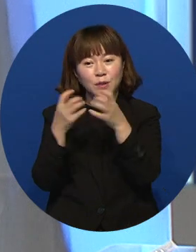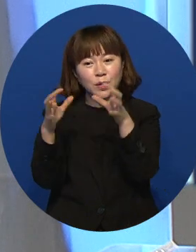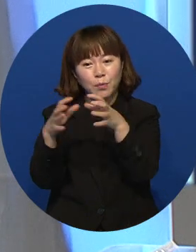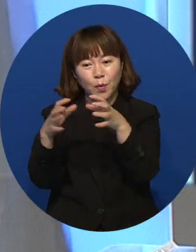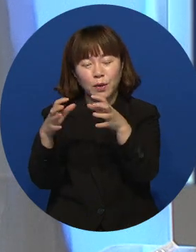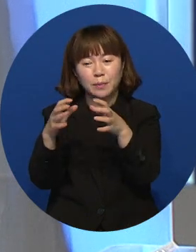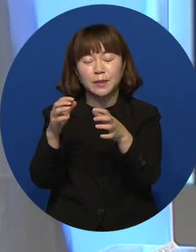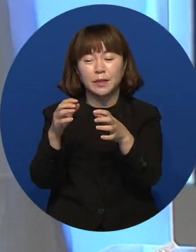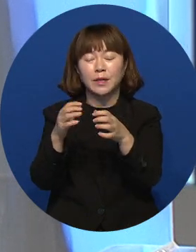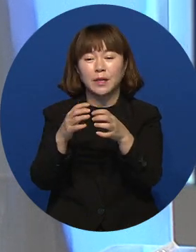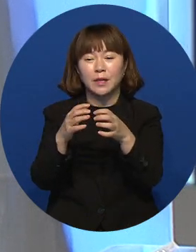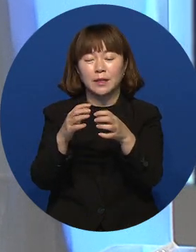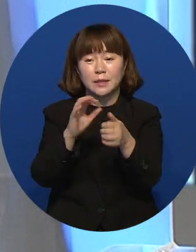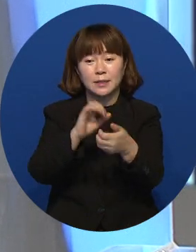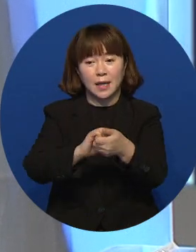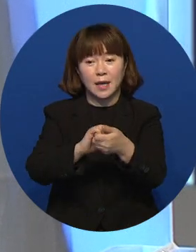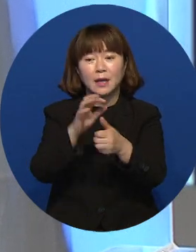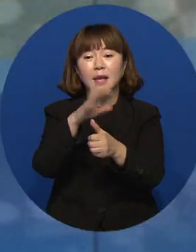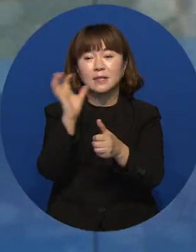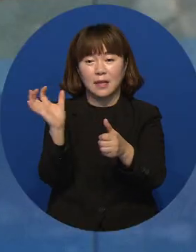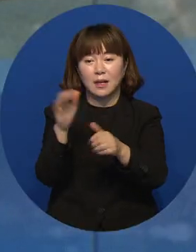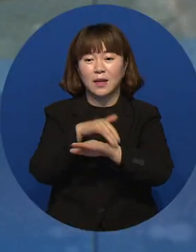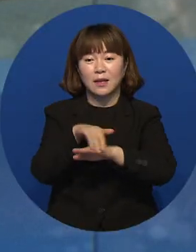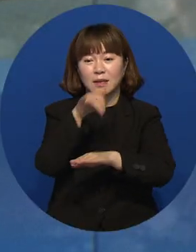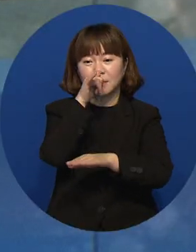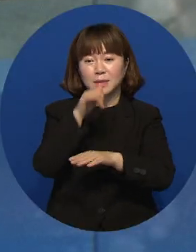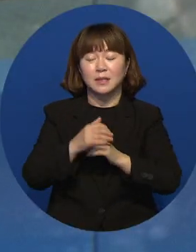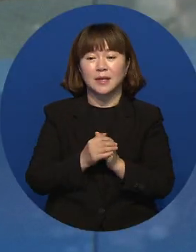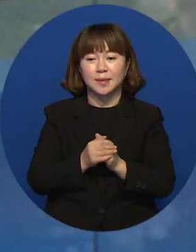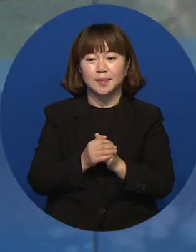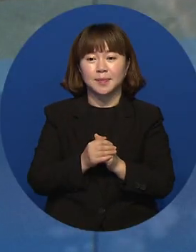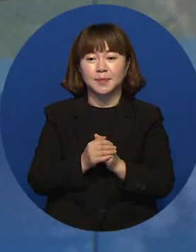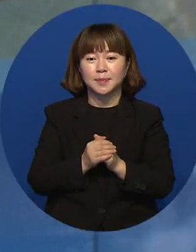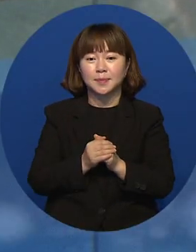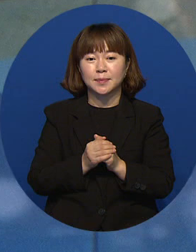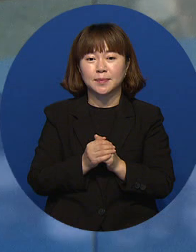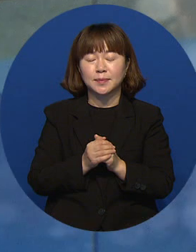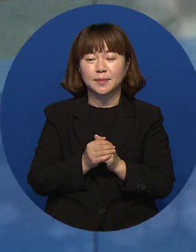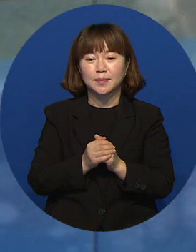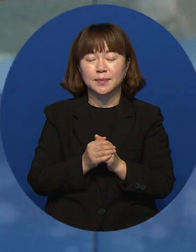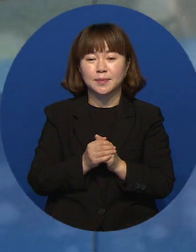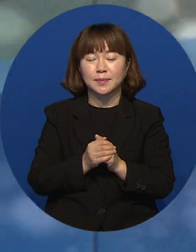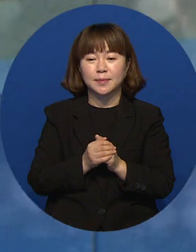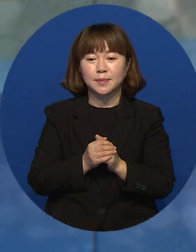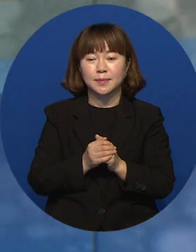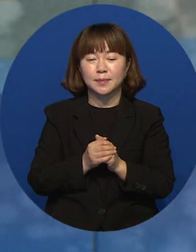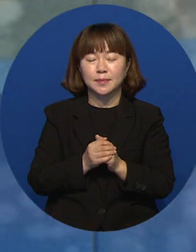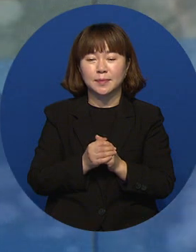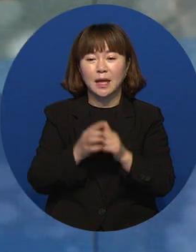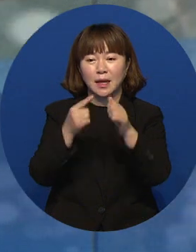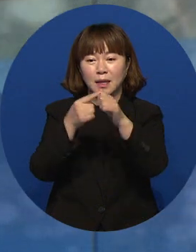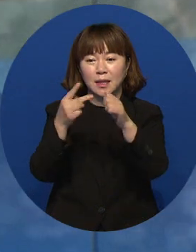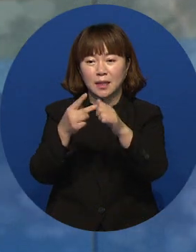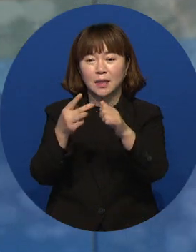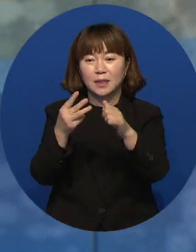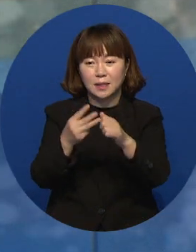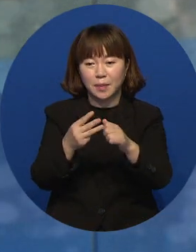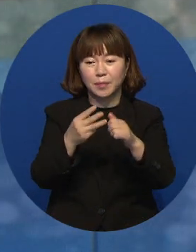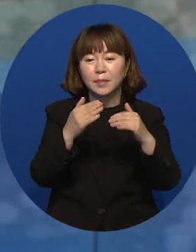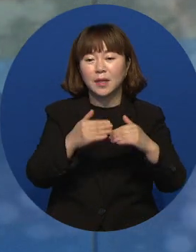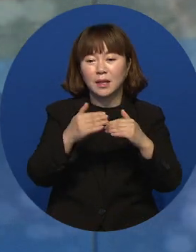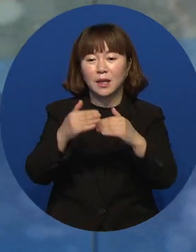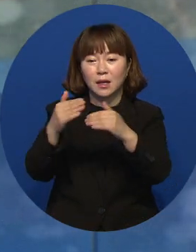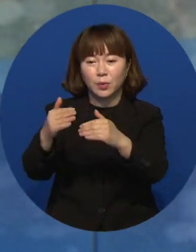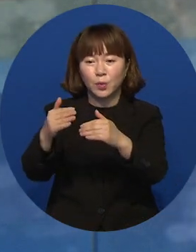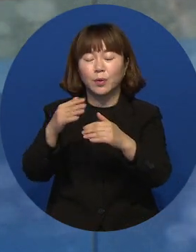그런 단계를 가지고 있습니다 그렇군요 말씀 짜 보니까 그 1개 편익의 편 상대편 저희가 원하던 봐 아가 네 상황을 방